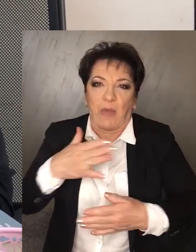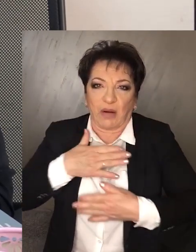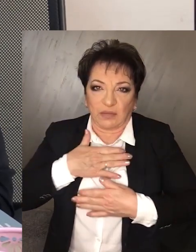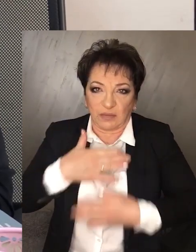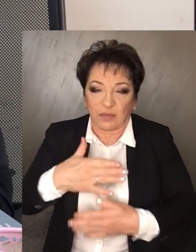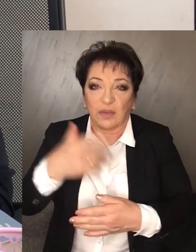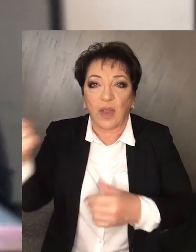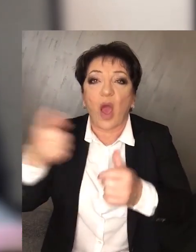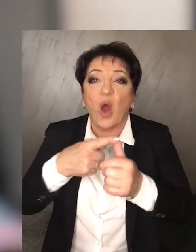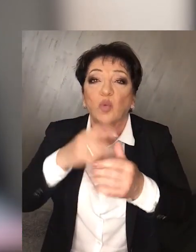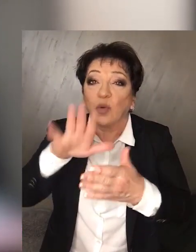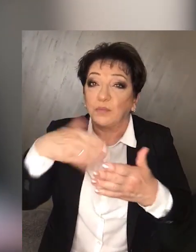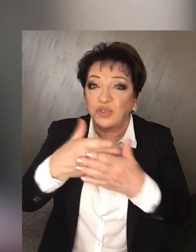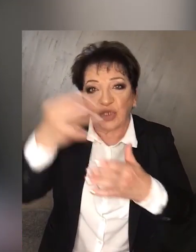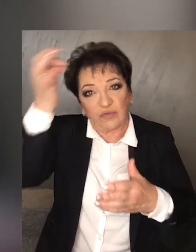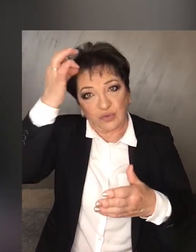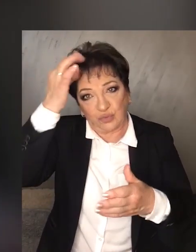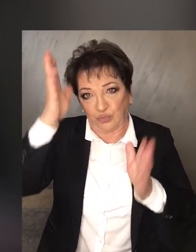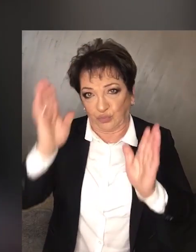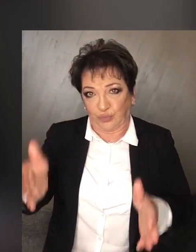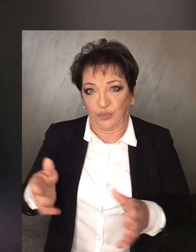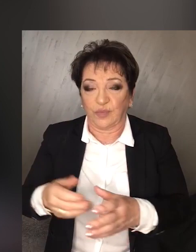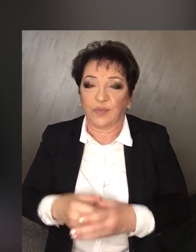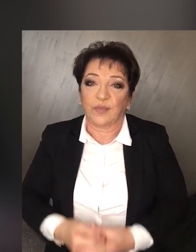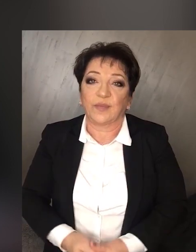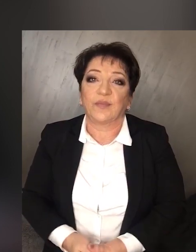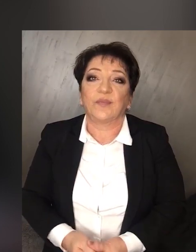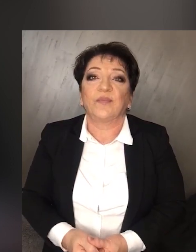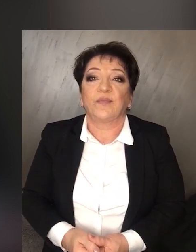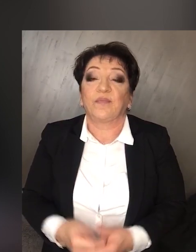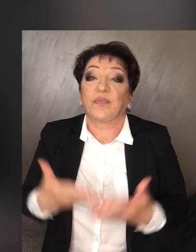պիտի հիշվի, ու մենք այսօր հիշում ենք։